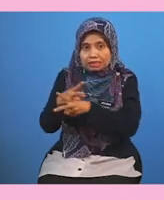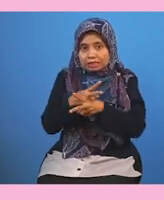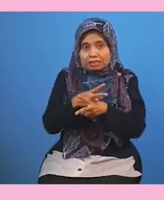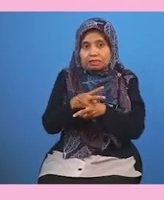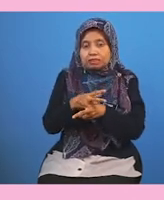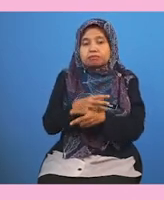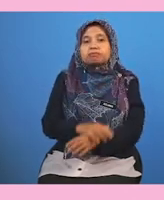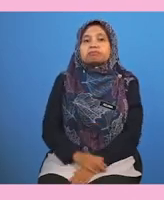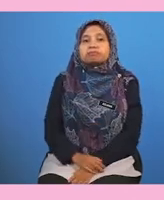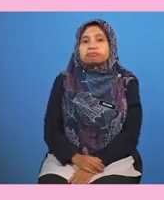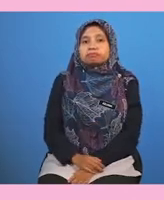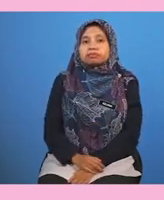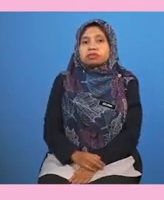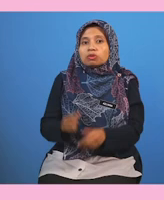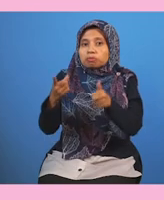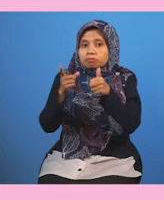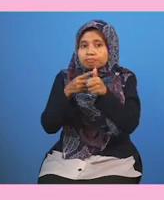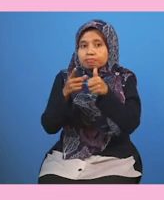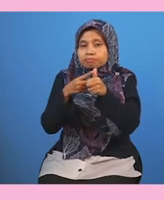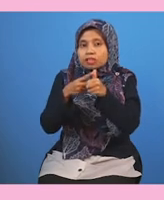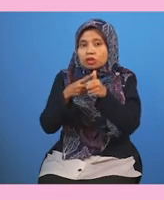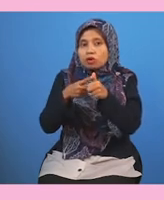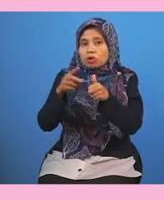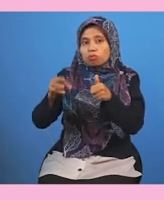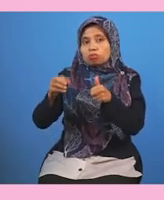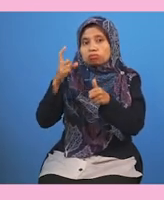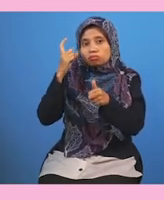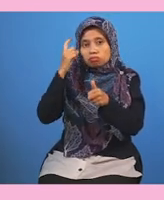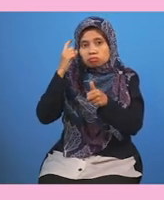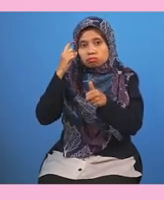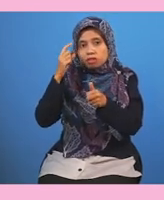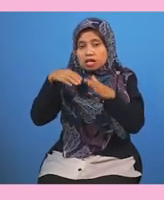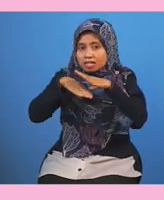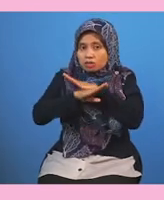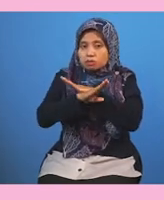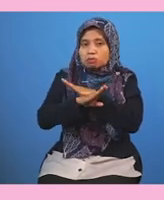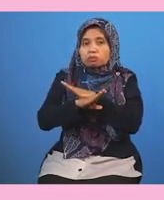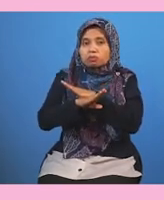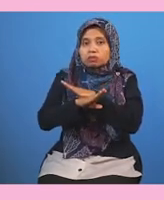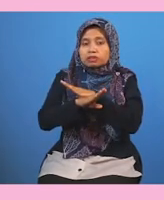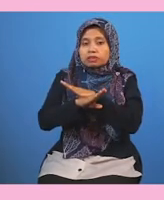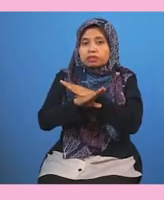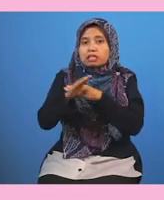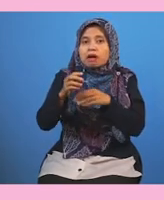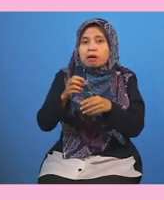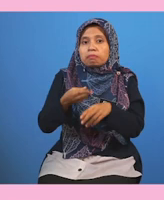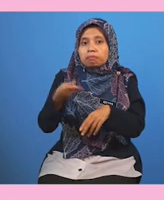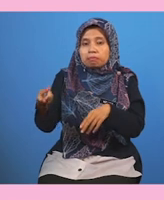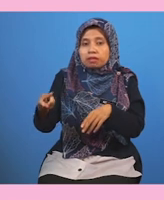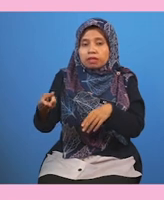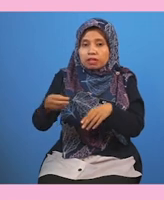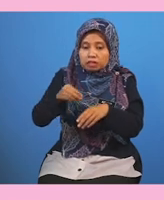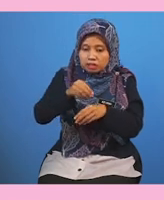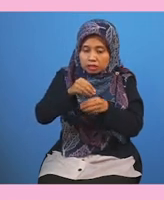media. Pertama sekali, pelajar perlu memasukkan media dengan menabur